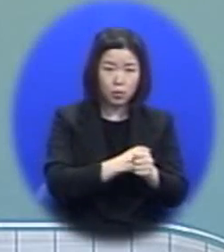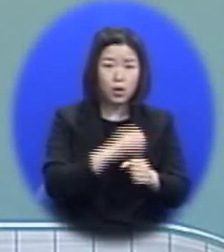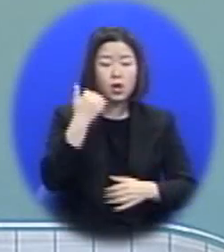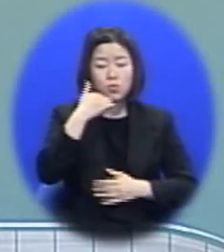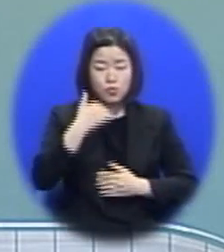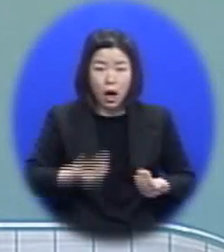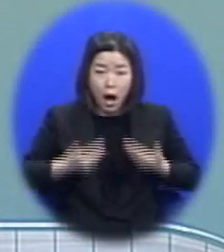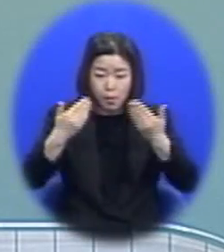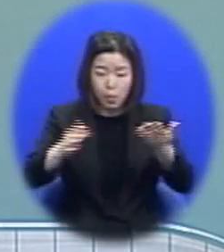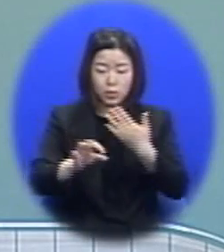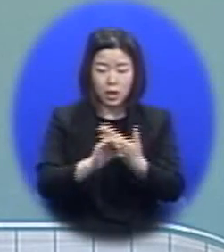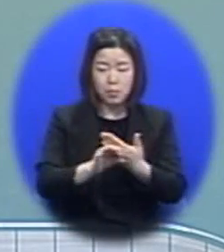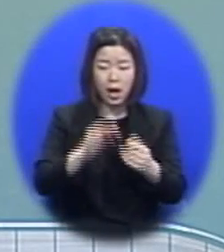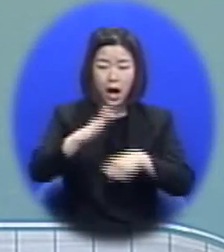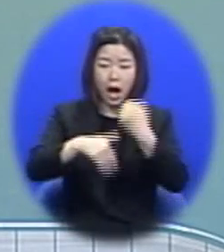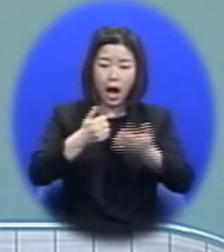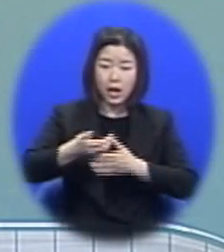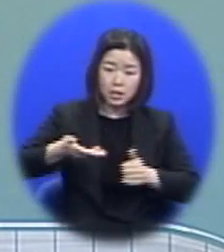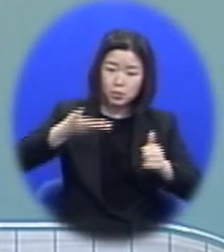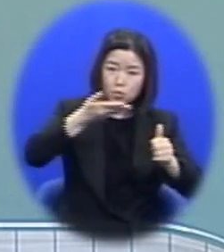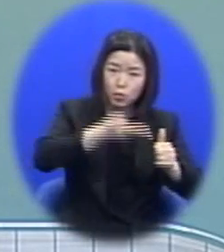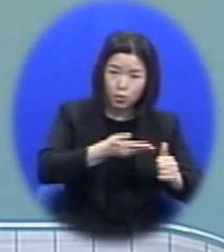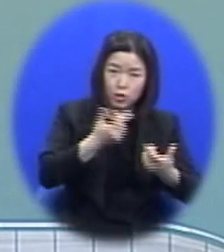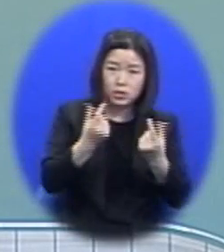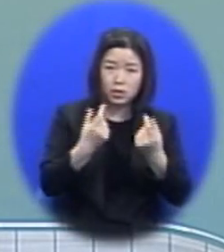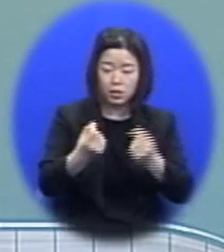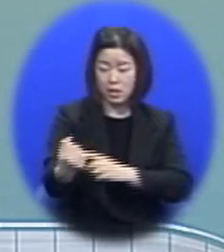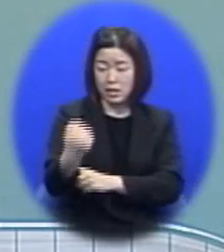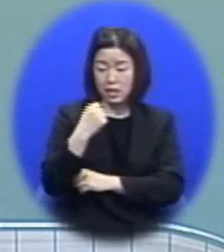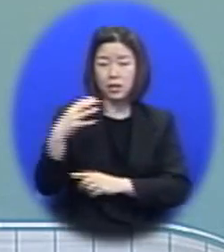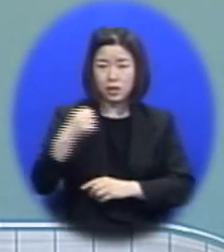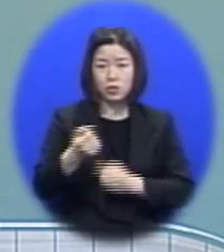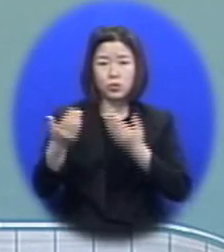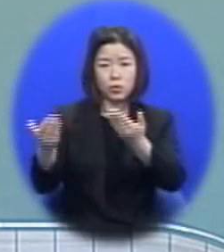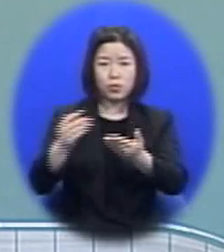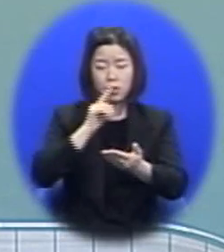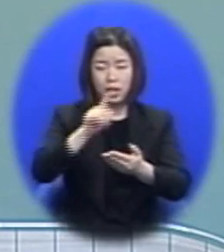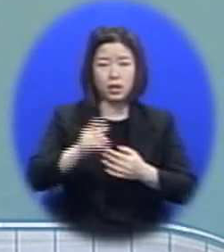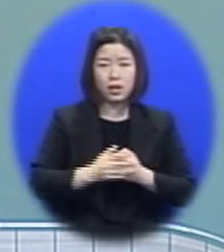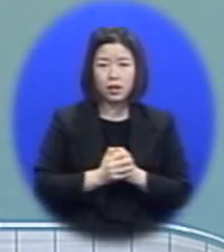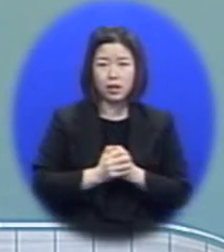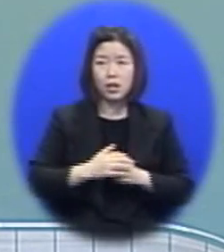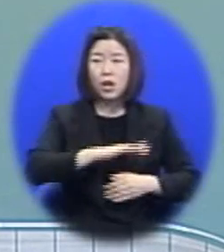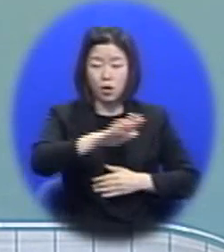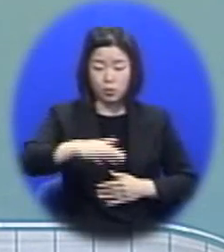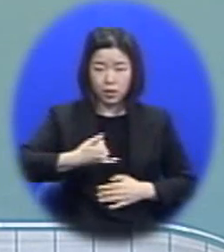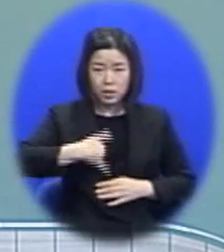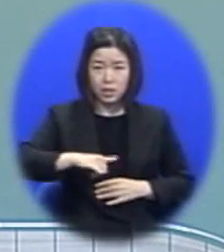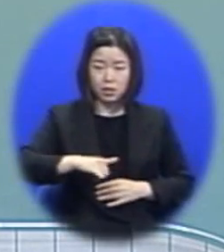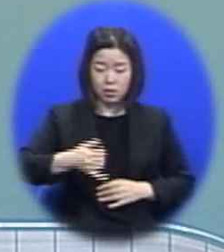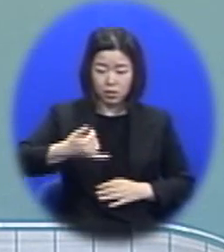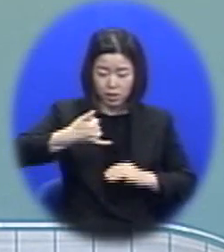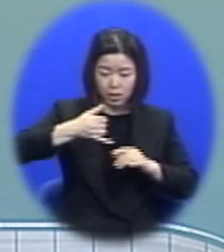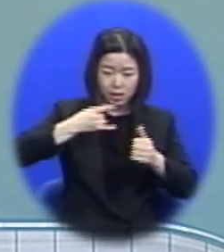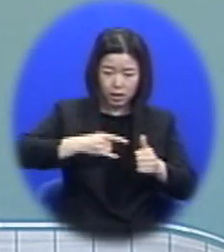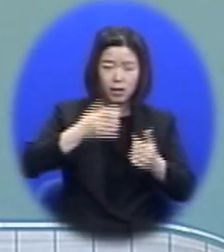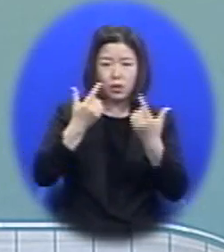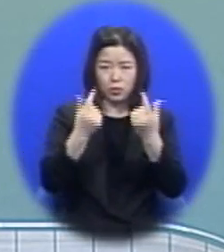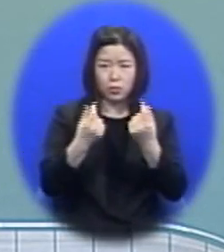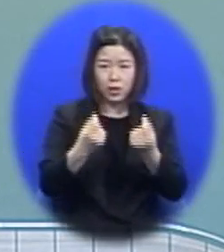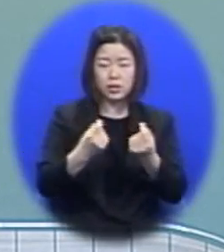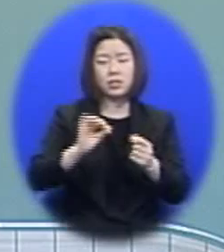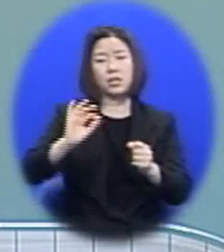하나님이 공급하시는 힘으로 하는 것 같이 하라 우리가 자녀들에게 꼭 그리해야 하는